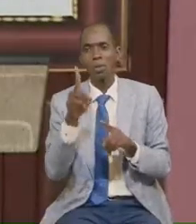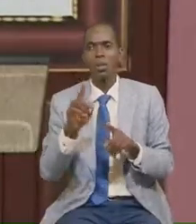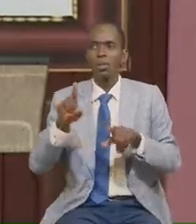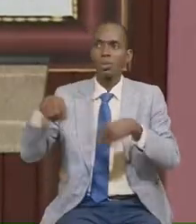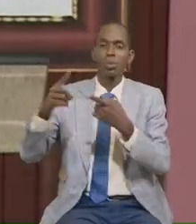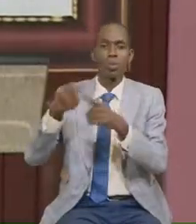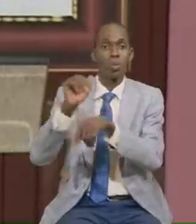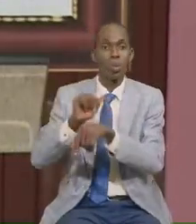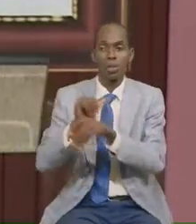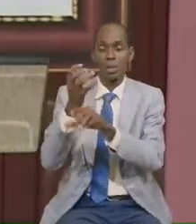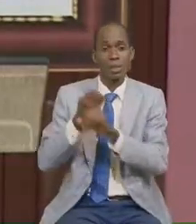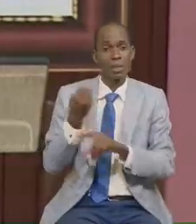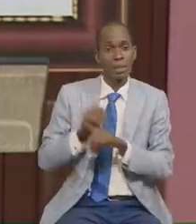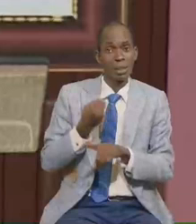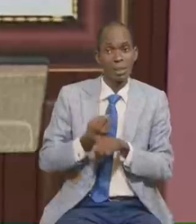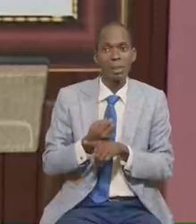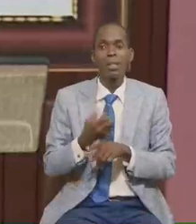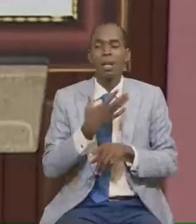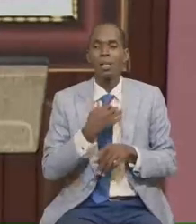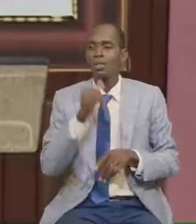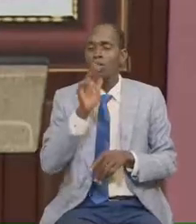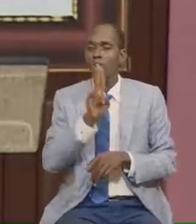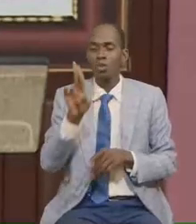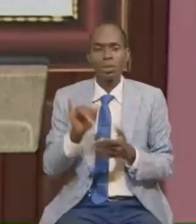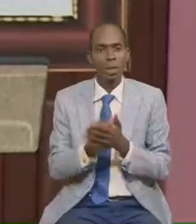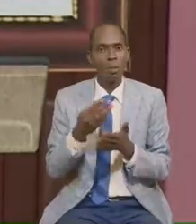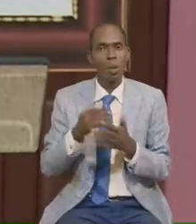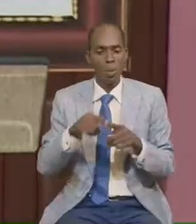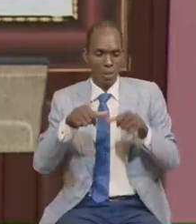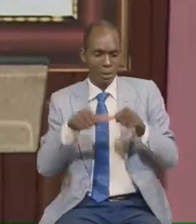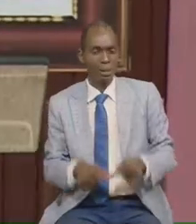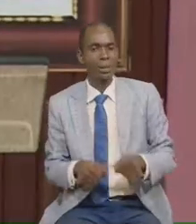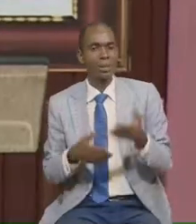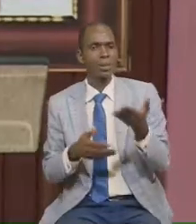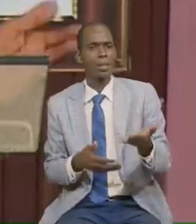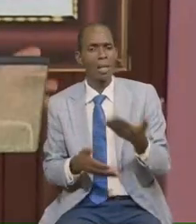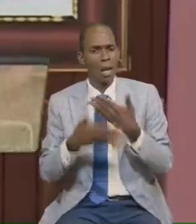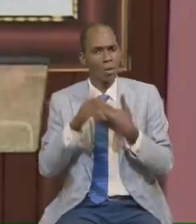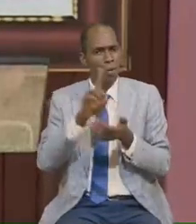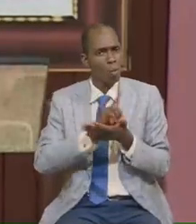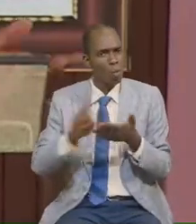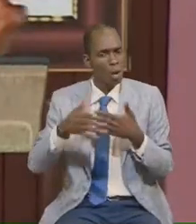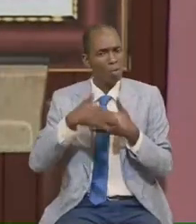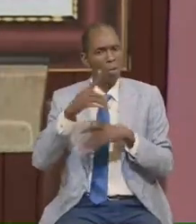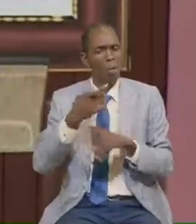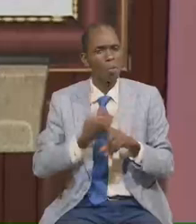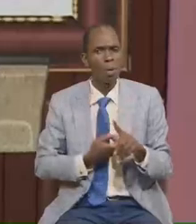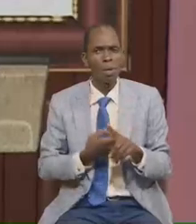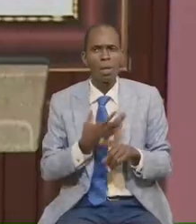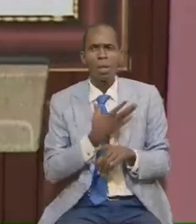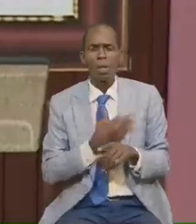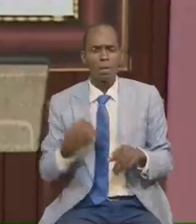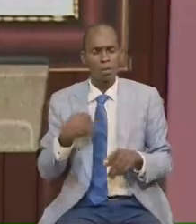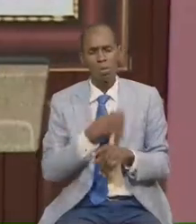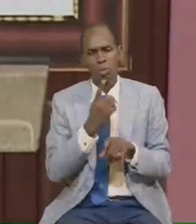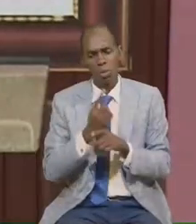même il ne veut pas dépasser l'argent il reste là-bas après une semaine après moi on fait le tour on